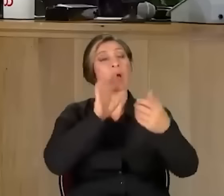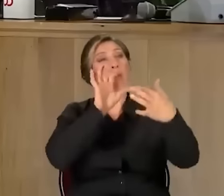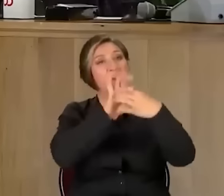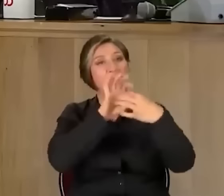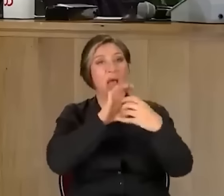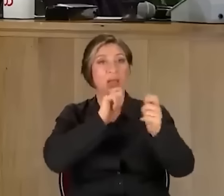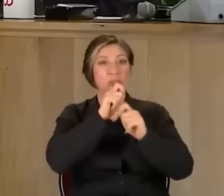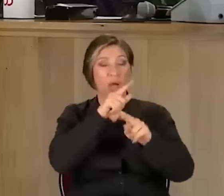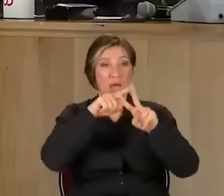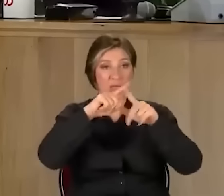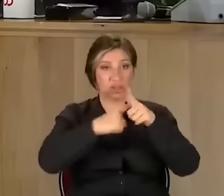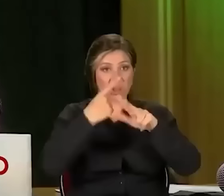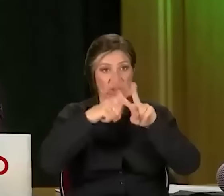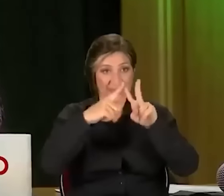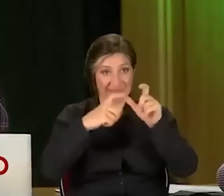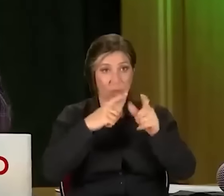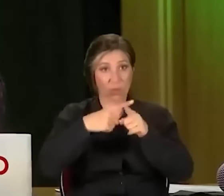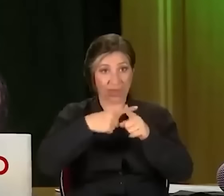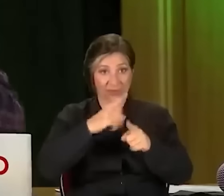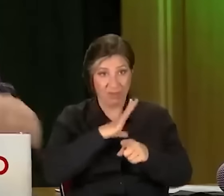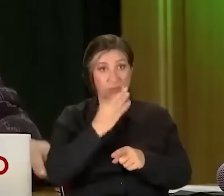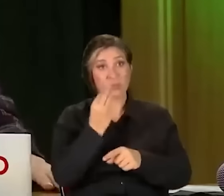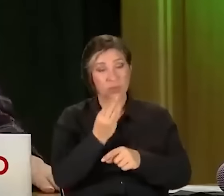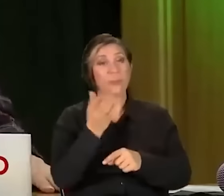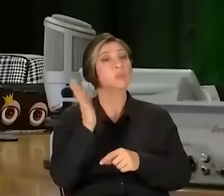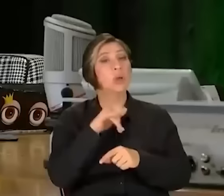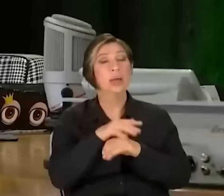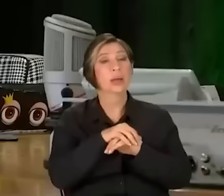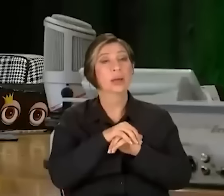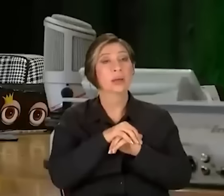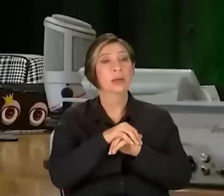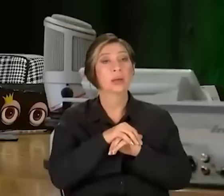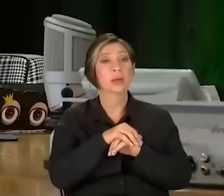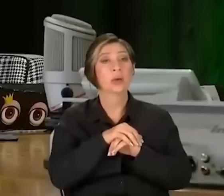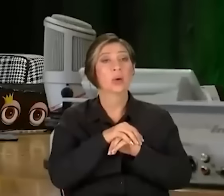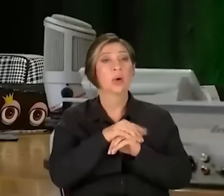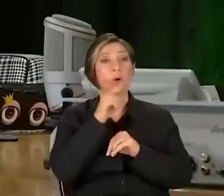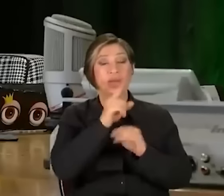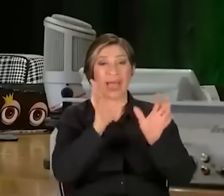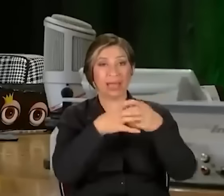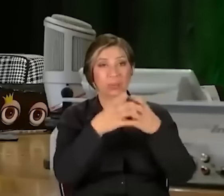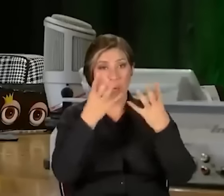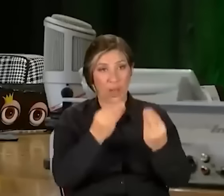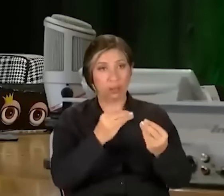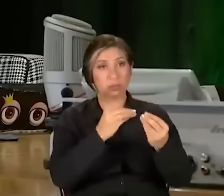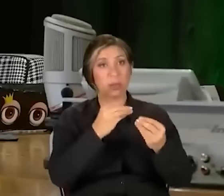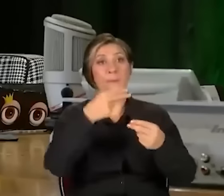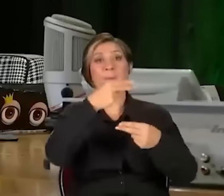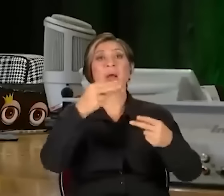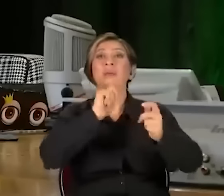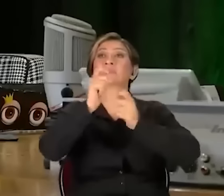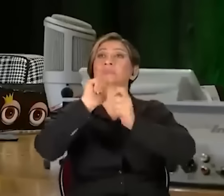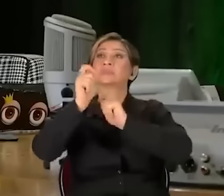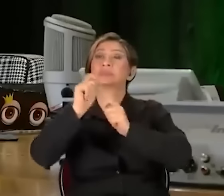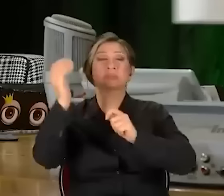işte strateji. Bu ajans var. Aynı zamanda ortaklığın evet. Mı var? Güzel. Sonra? Onlar da ekip olarak markalarla